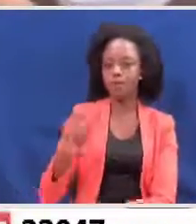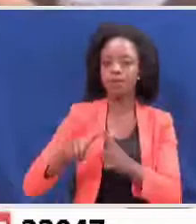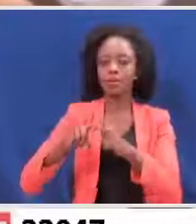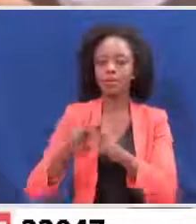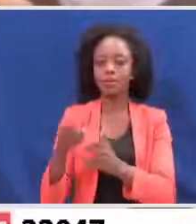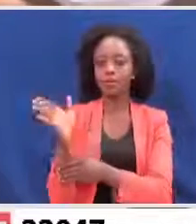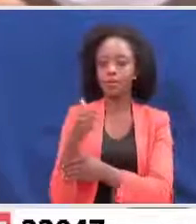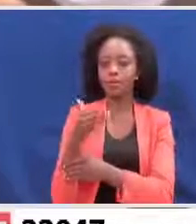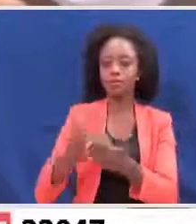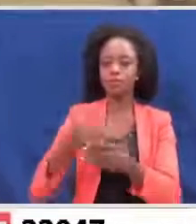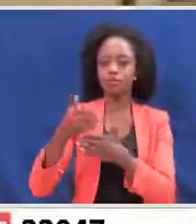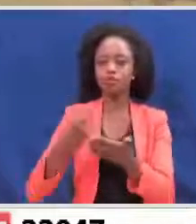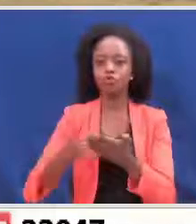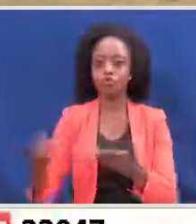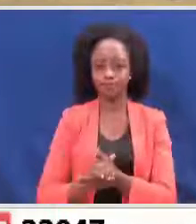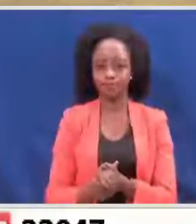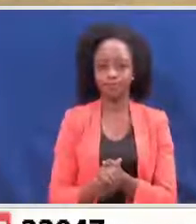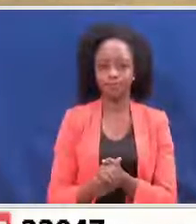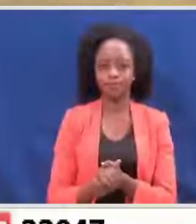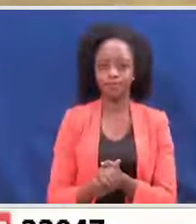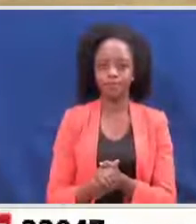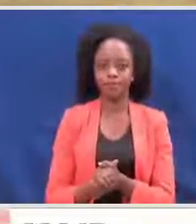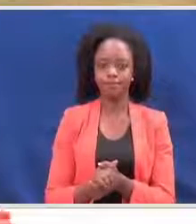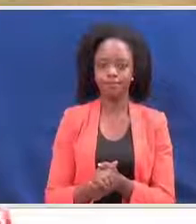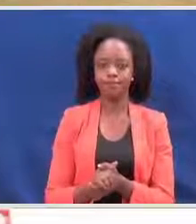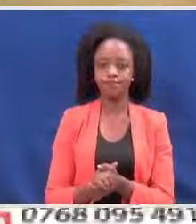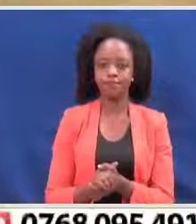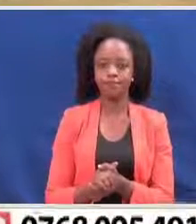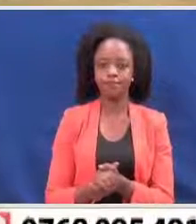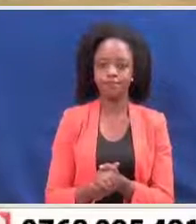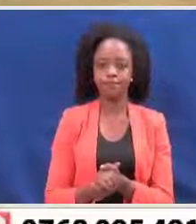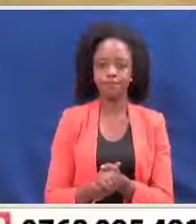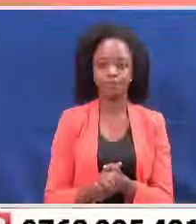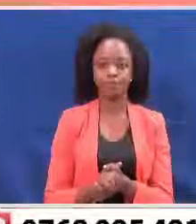kwanza Alhamisi wiki ijayo. Mumbichege, TV 47.